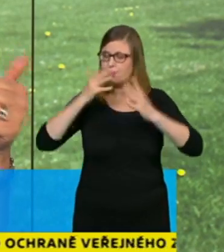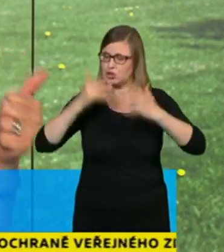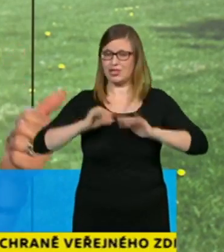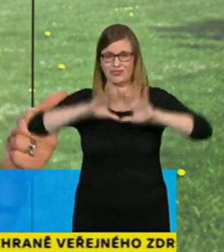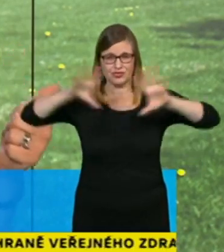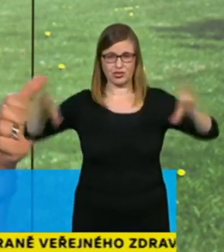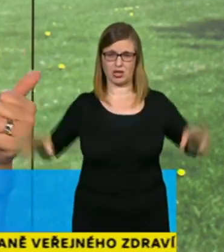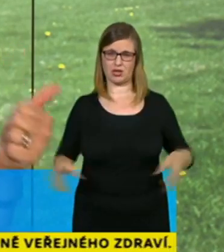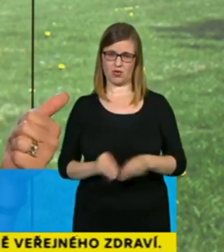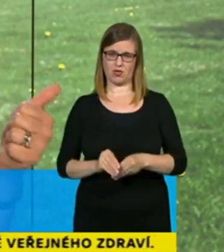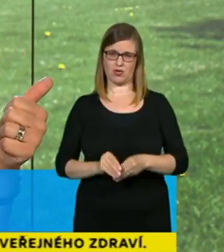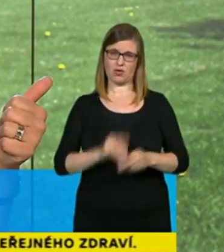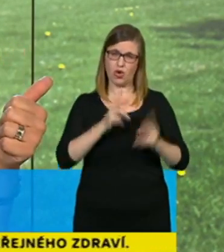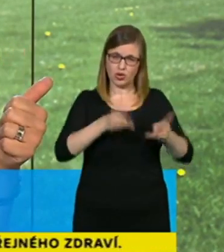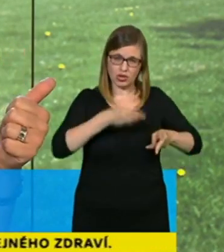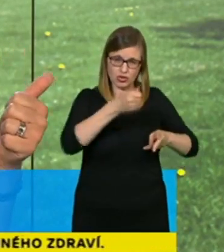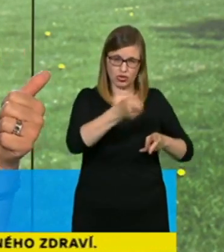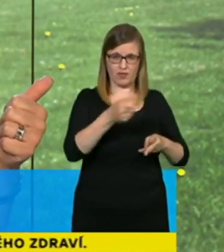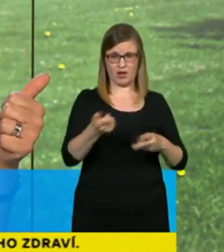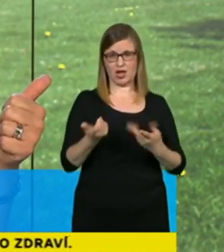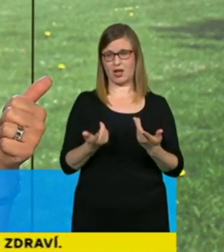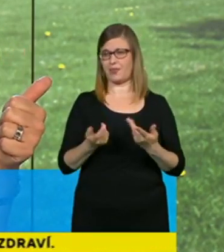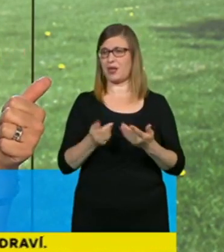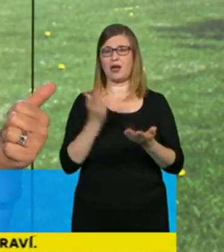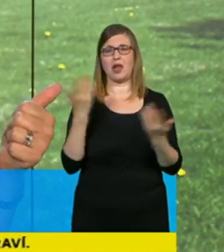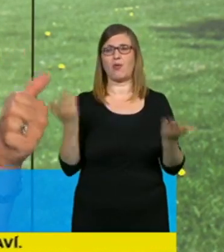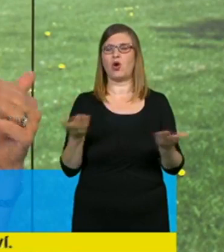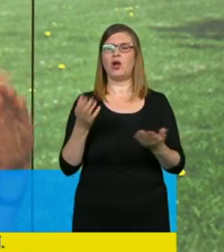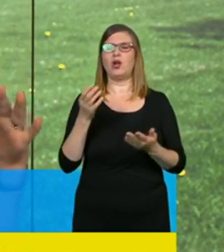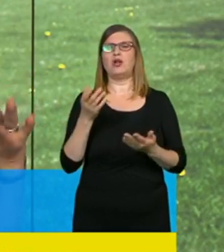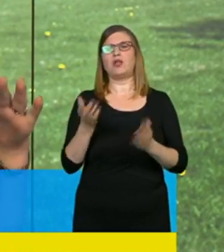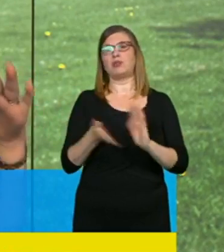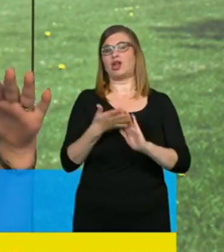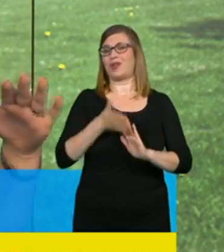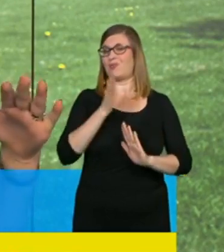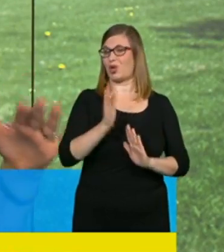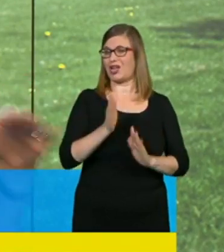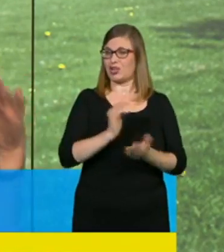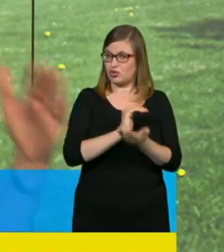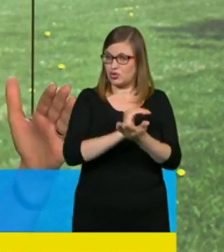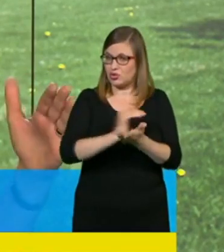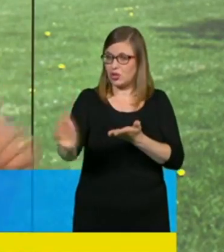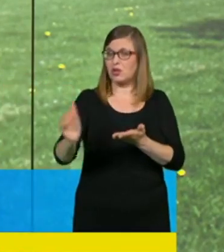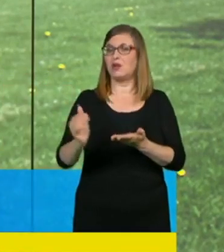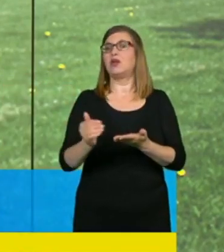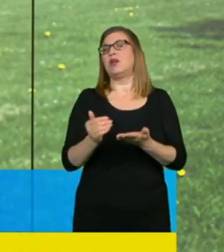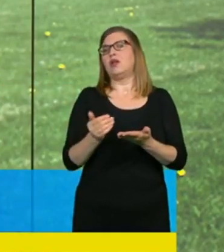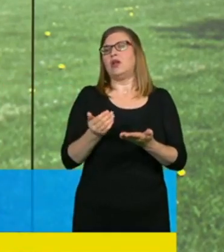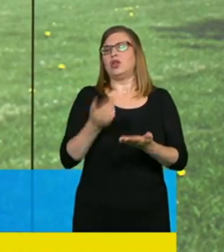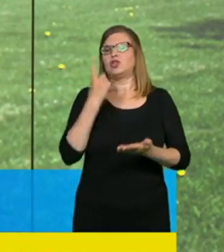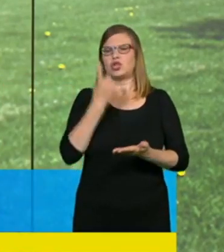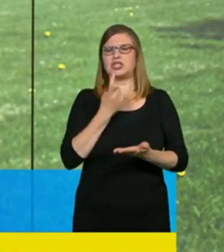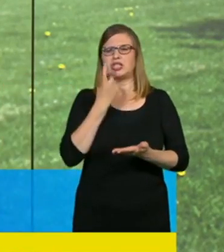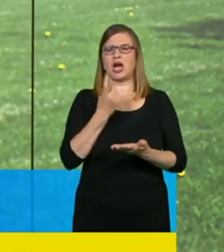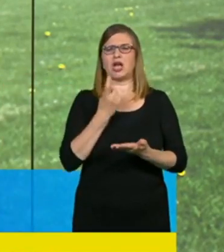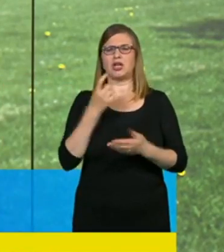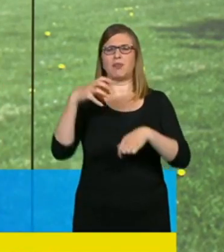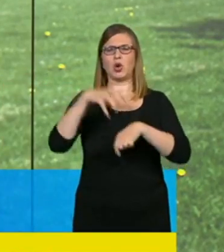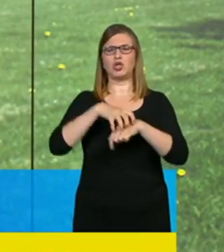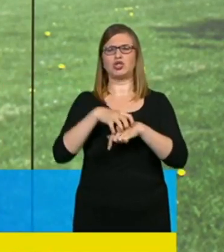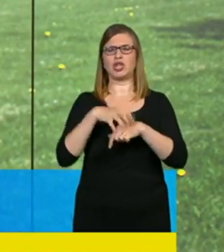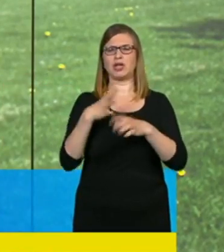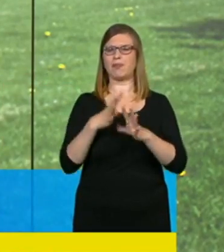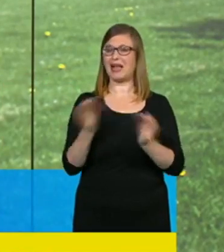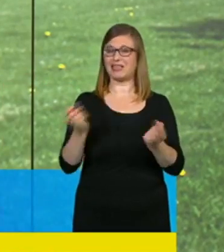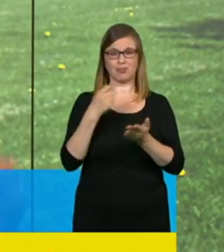vlastně odpuštění sociálního pro OSVČ do toho minima, to znamená 5x6 tisíc, to